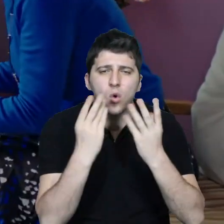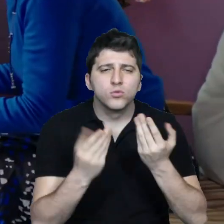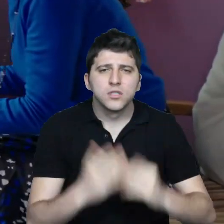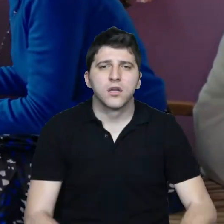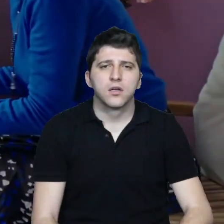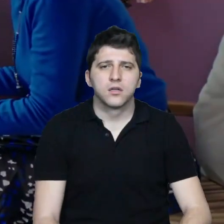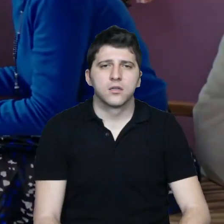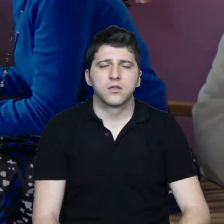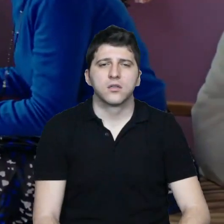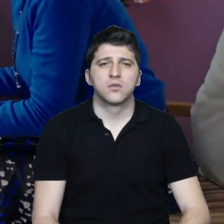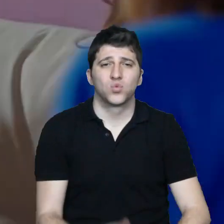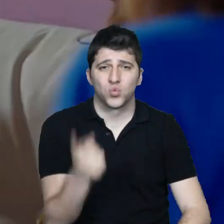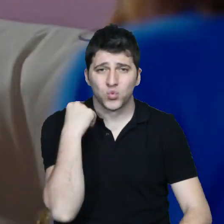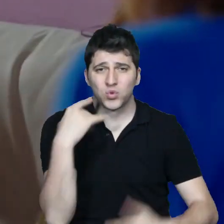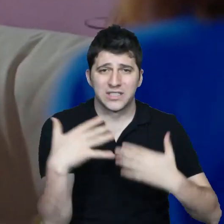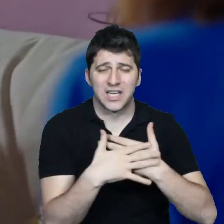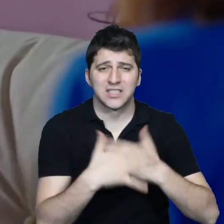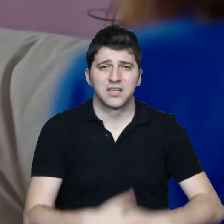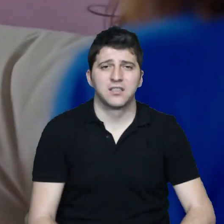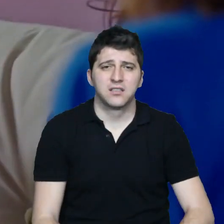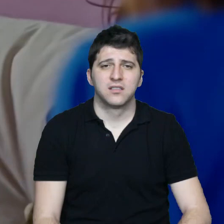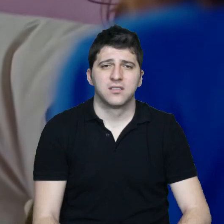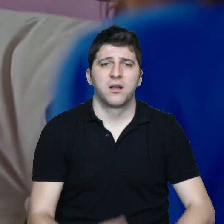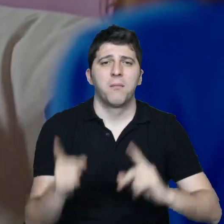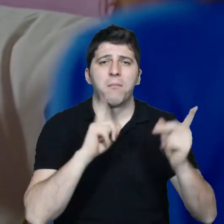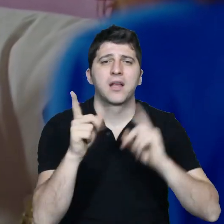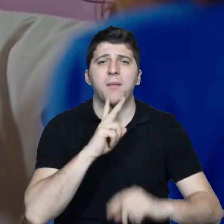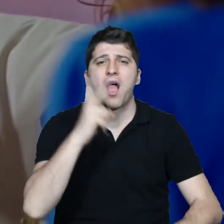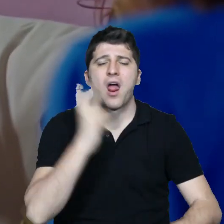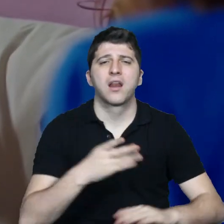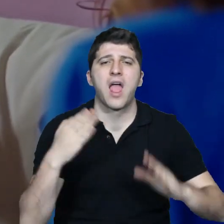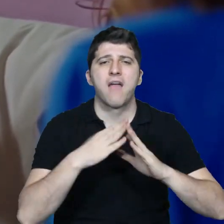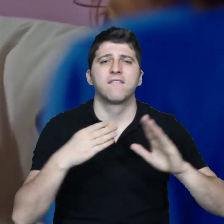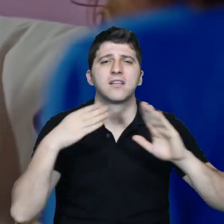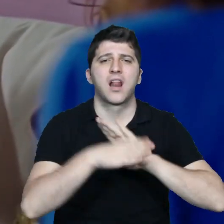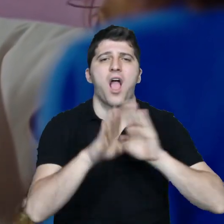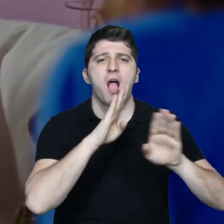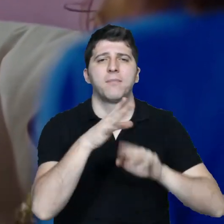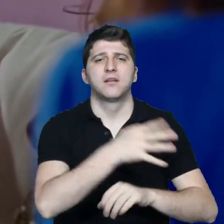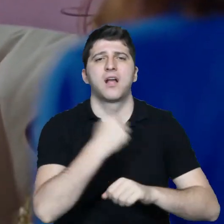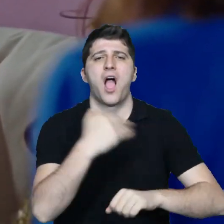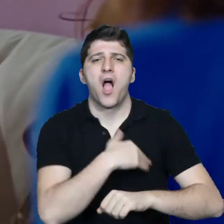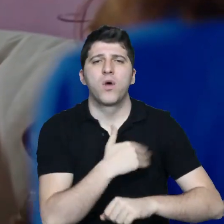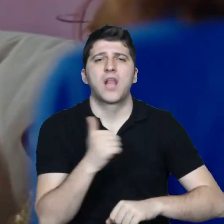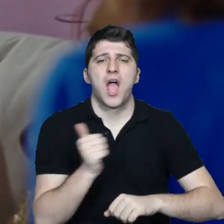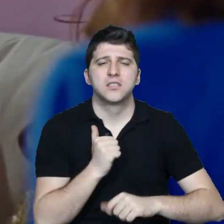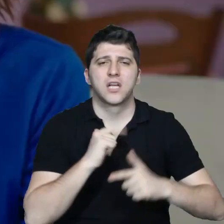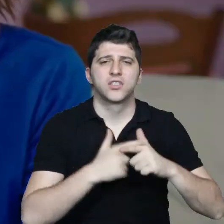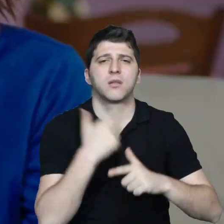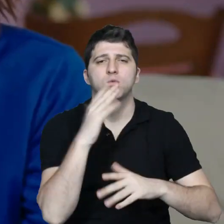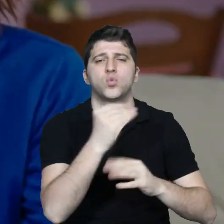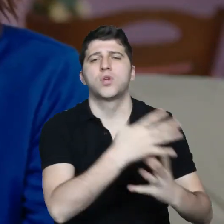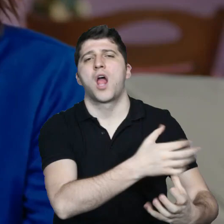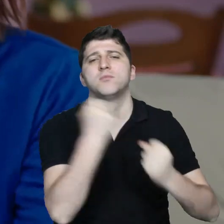ya? Ay dün gece. Mahkeme kararıyla gelmişler. Kapıya dayanmış avukat askerlerle almışlar